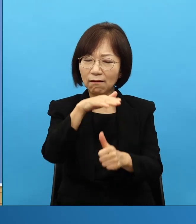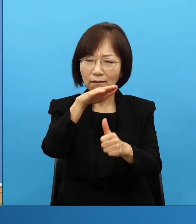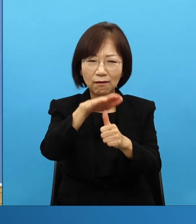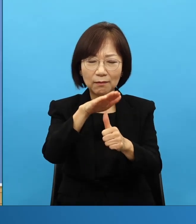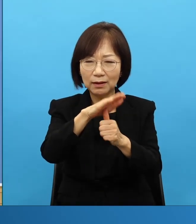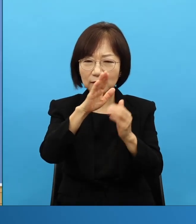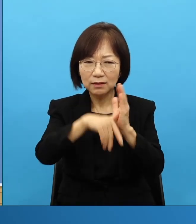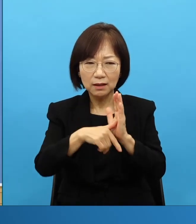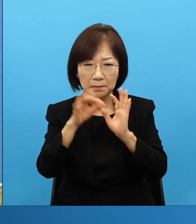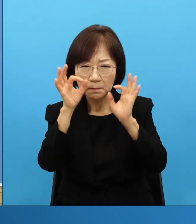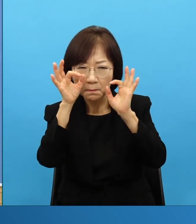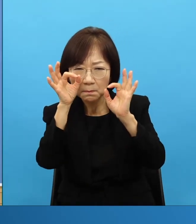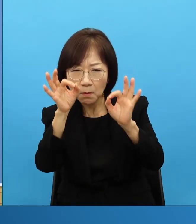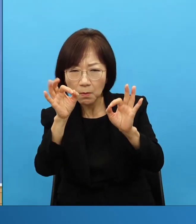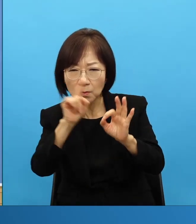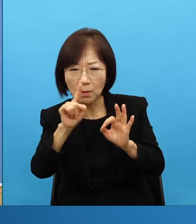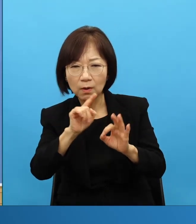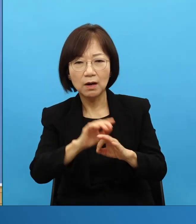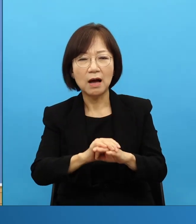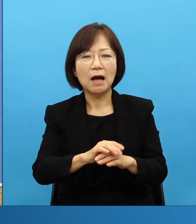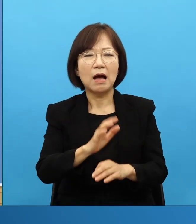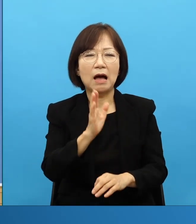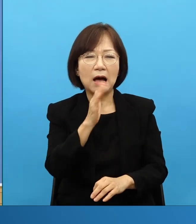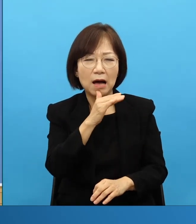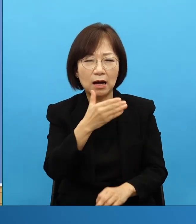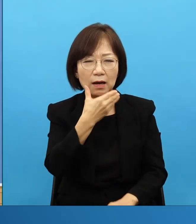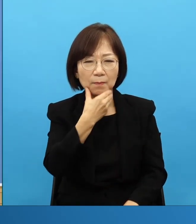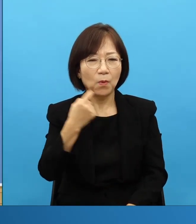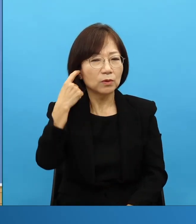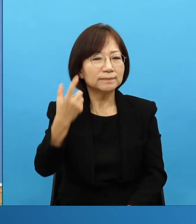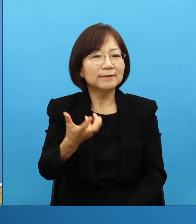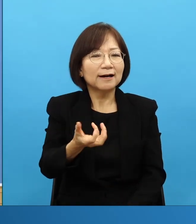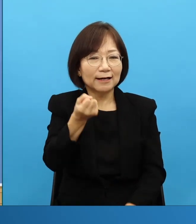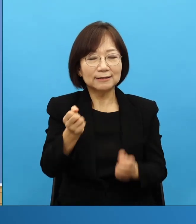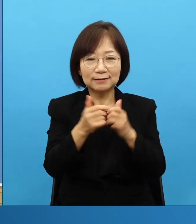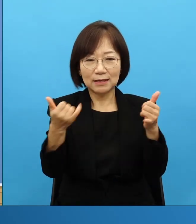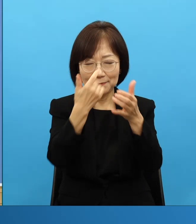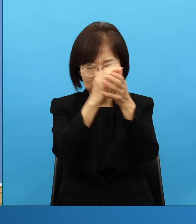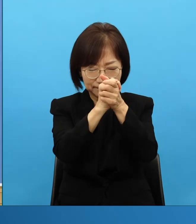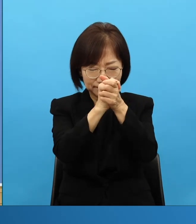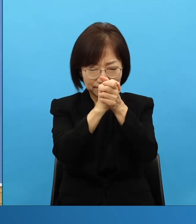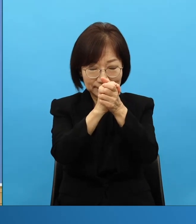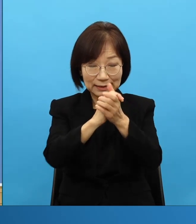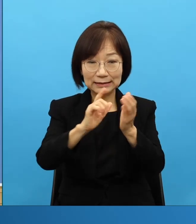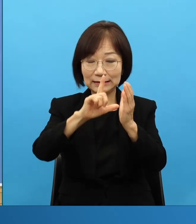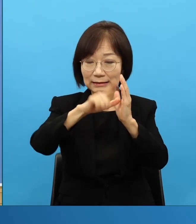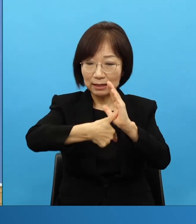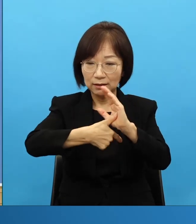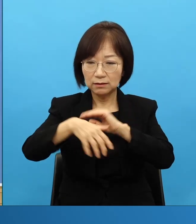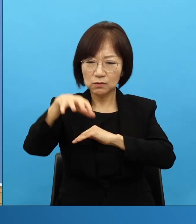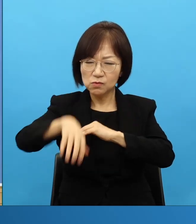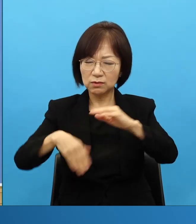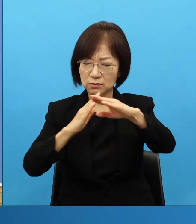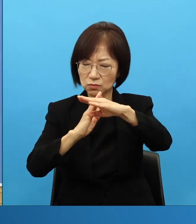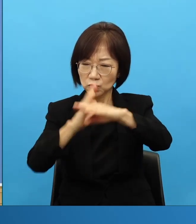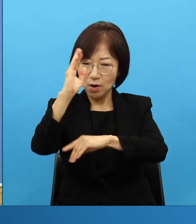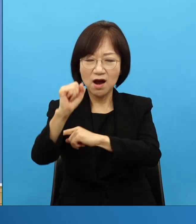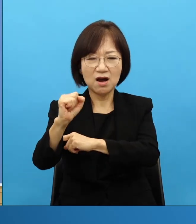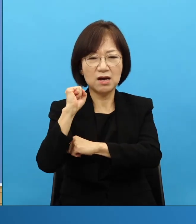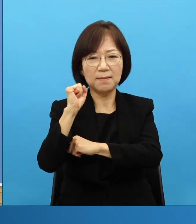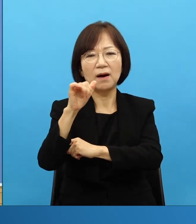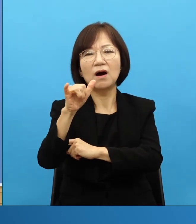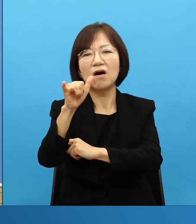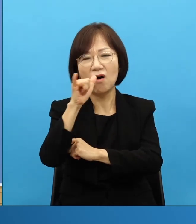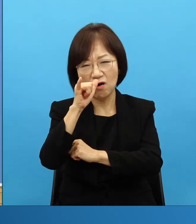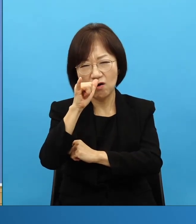기도는 시공간을 초월하는 거고. And so, growing up at that young age, I saw that the one with the gospel, when they pray, it